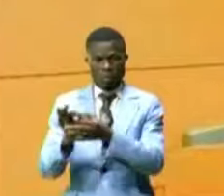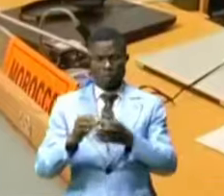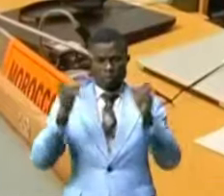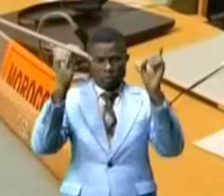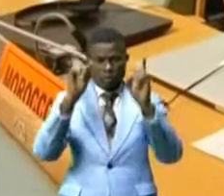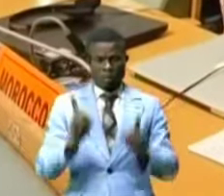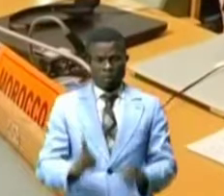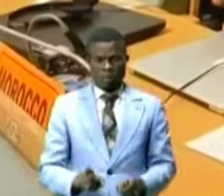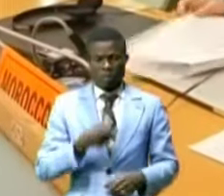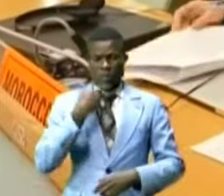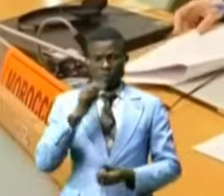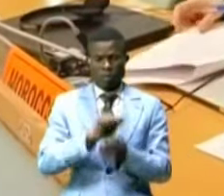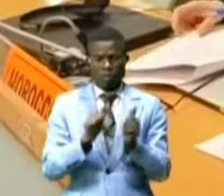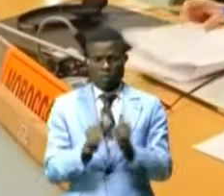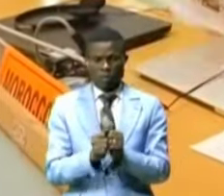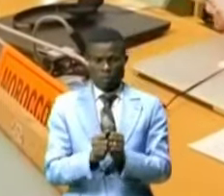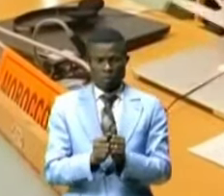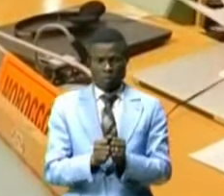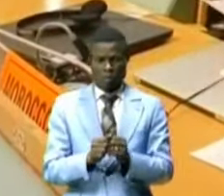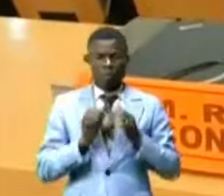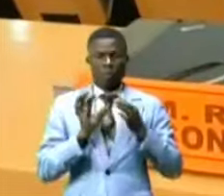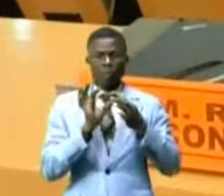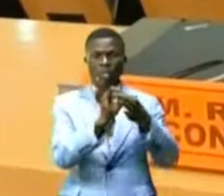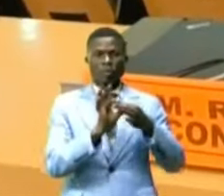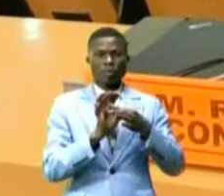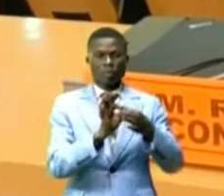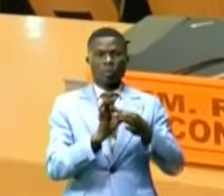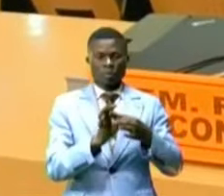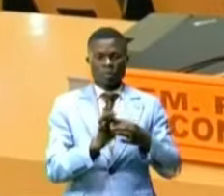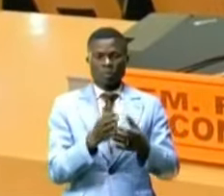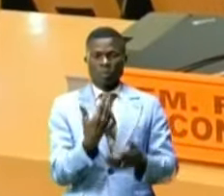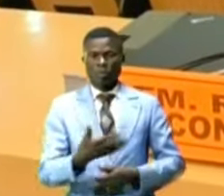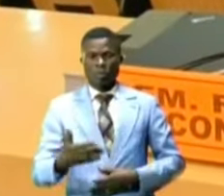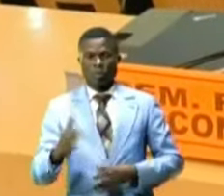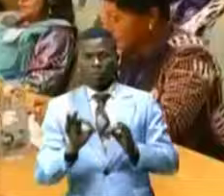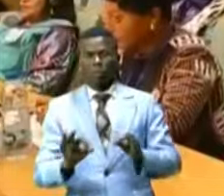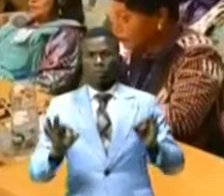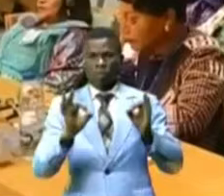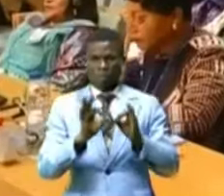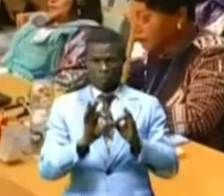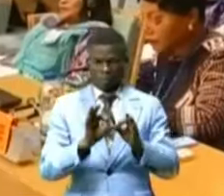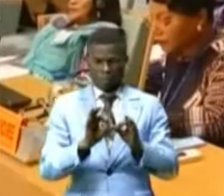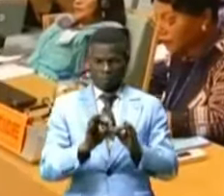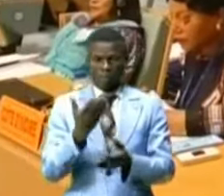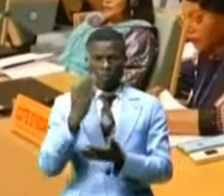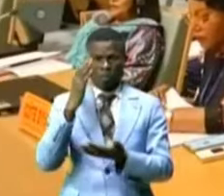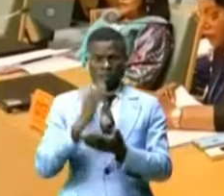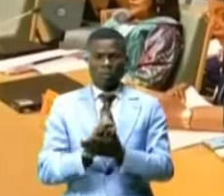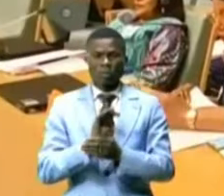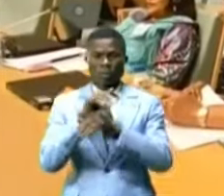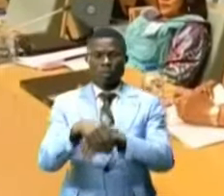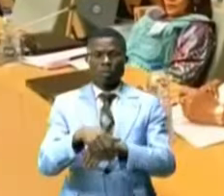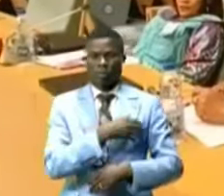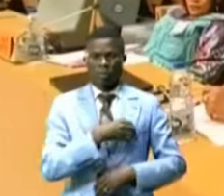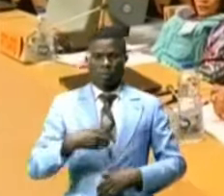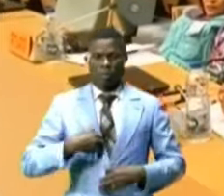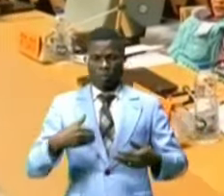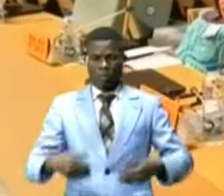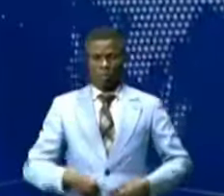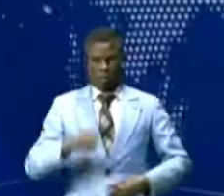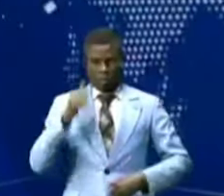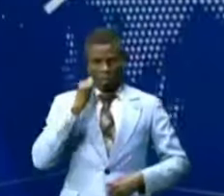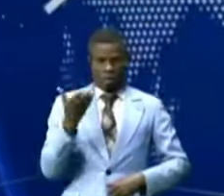est revenu sur l'accès à la connectivité qui est un facteur limitant la participation de femmes et de jeunes filles.